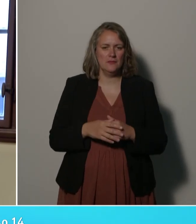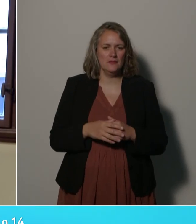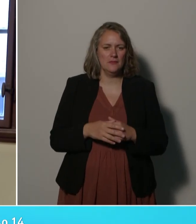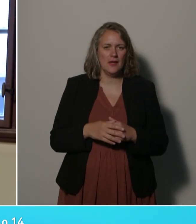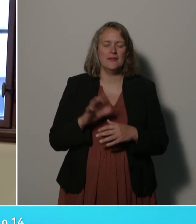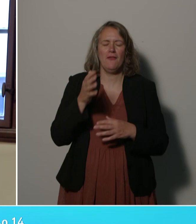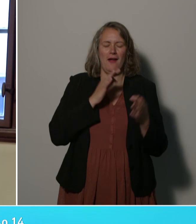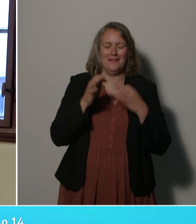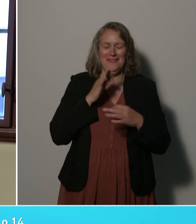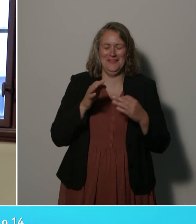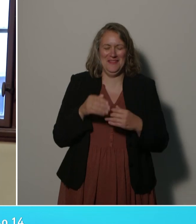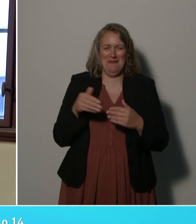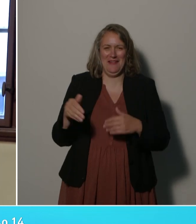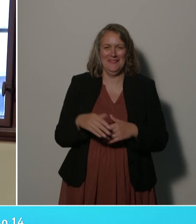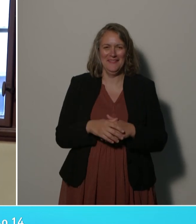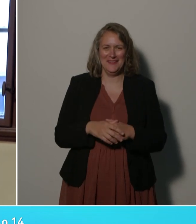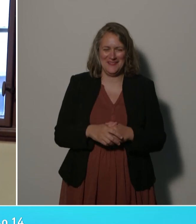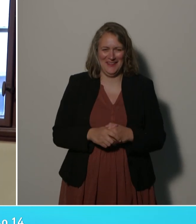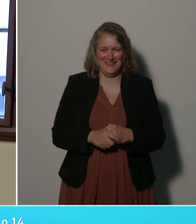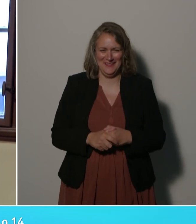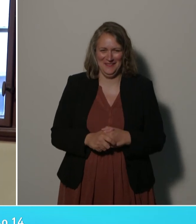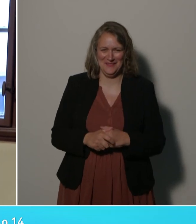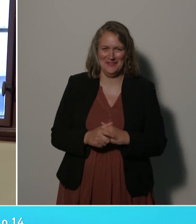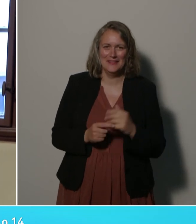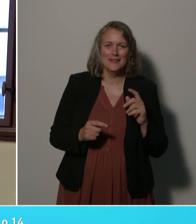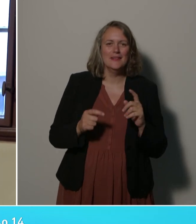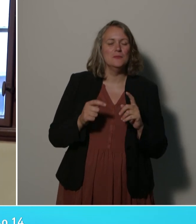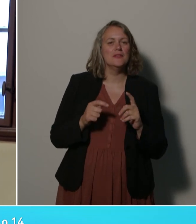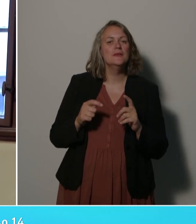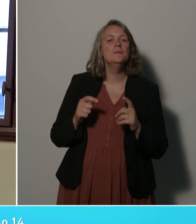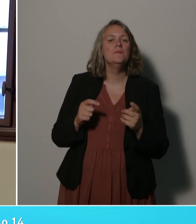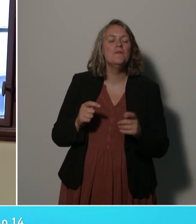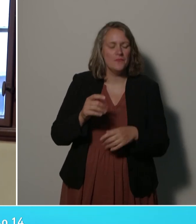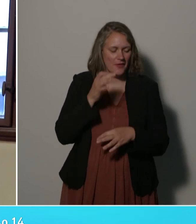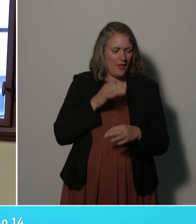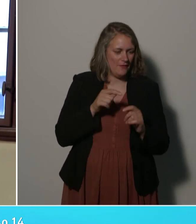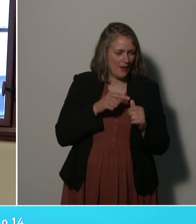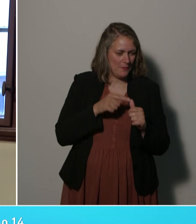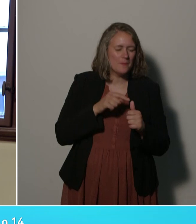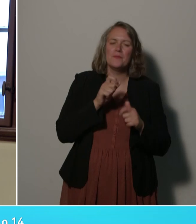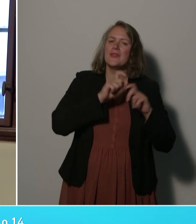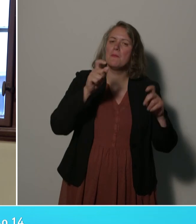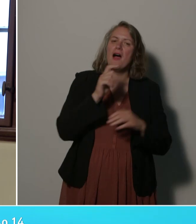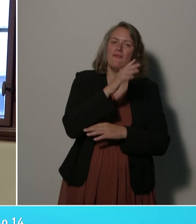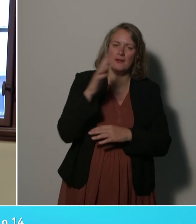mal was ziemlich Grundsätzliches sagen. Zuerst zu dem Wald. Es ist nicht so,